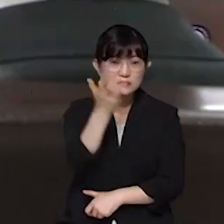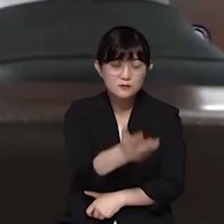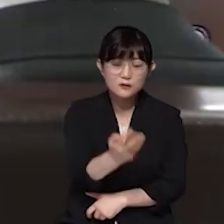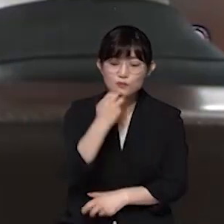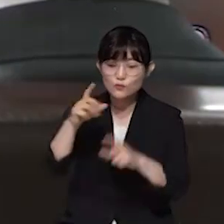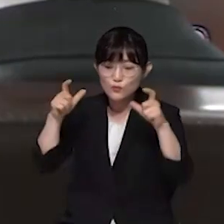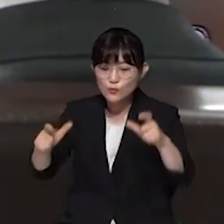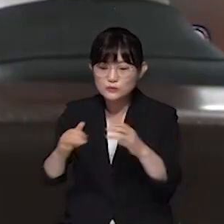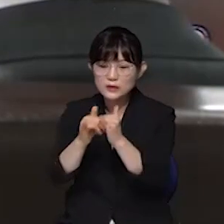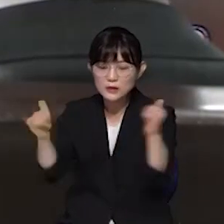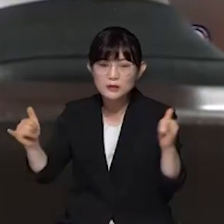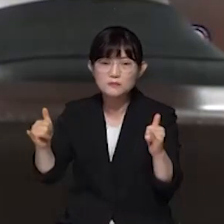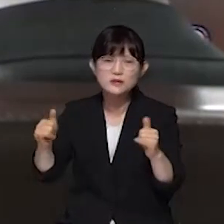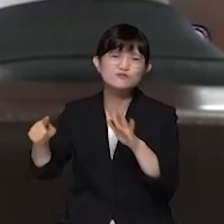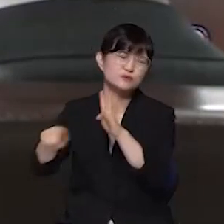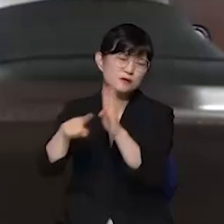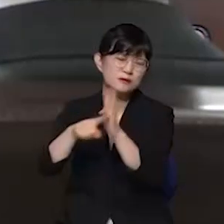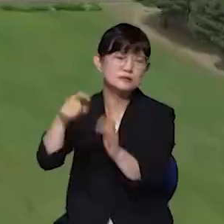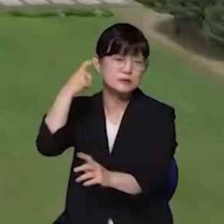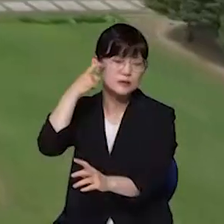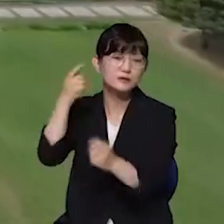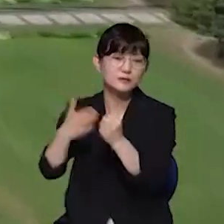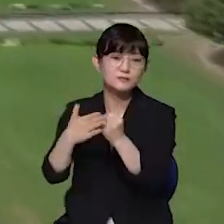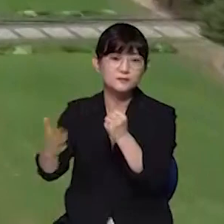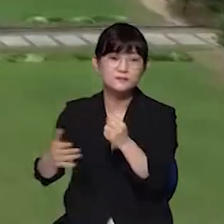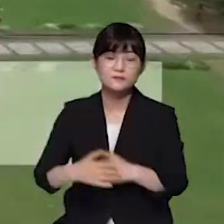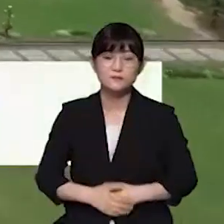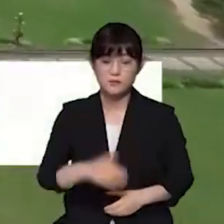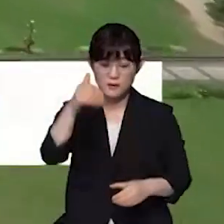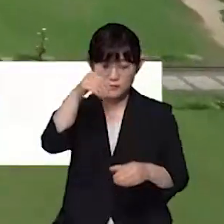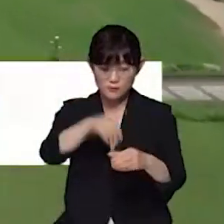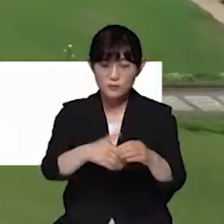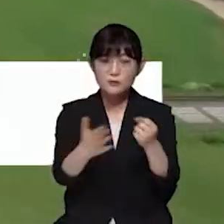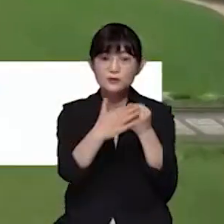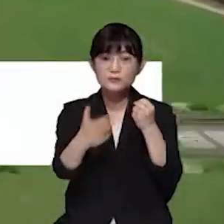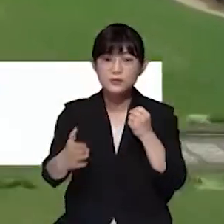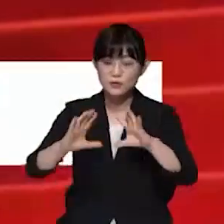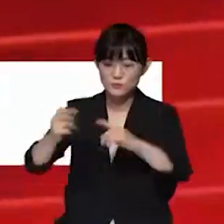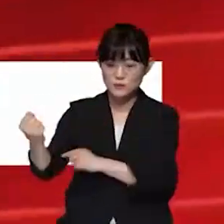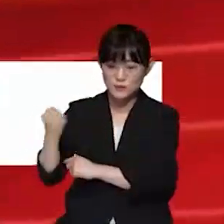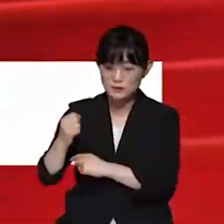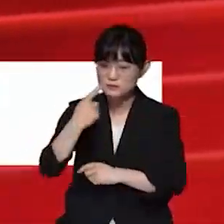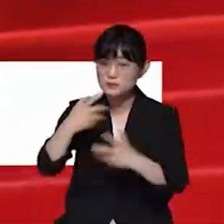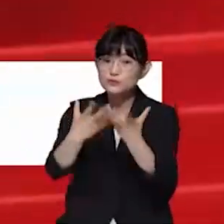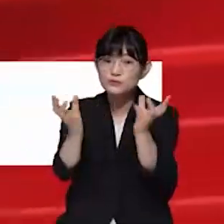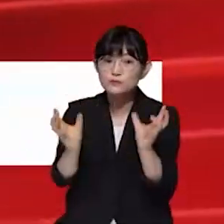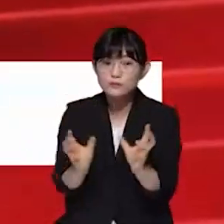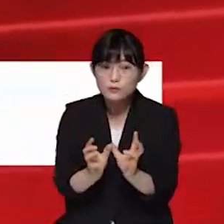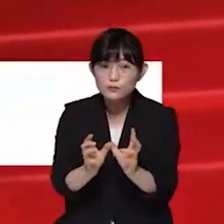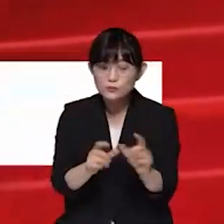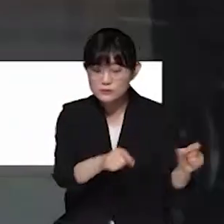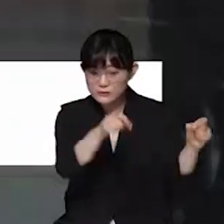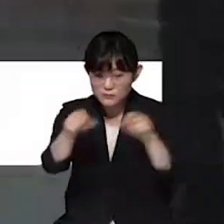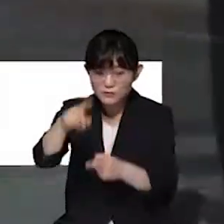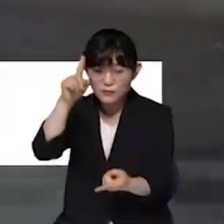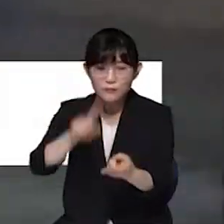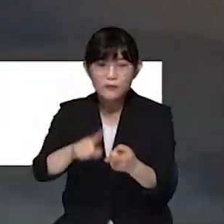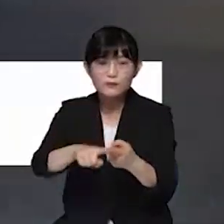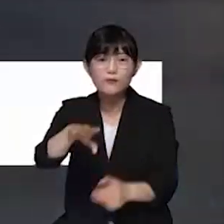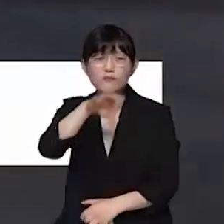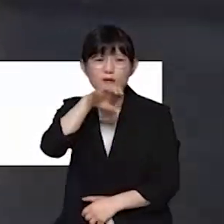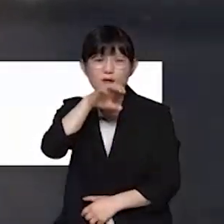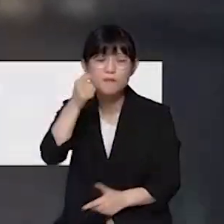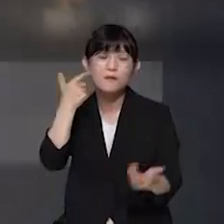의식하고 있다는 분석이 지배적입니다. 총선을 이유로 국민의힘과 더불어민주당도 별다른 문제 제기를 하지 않고